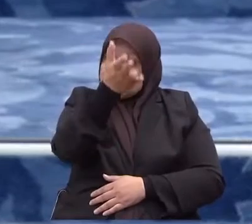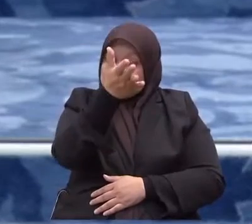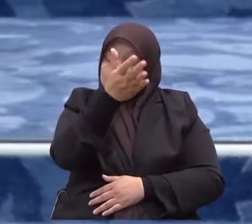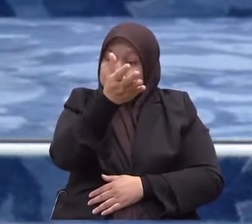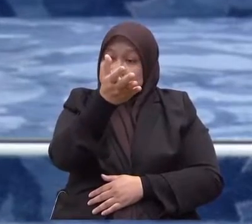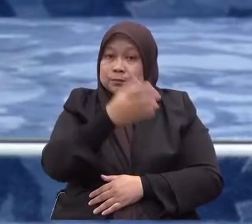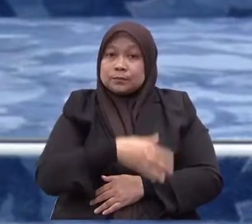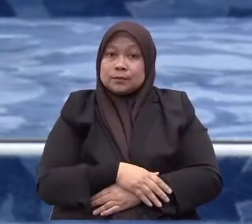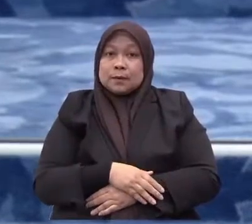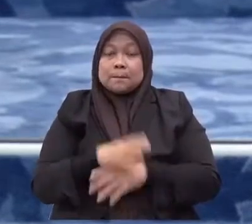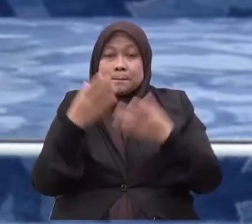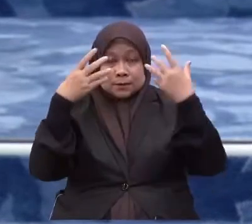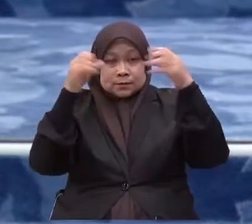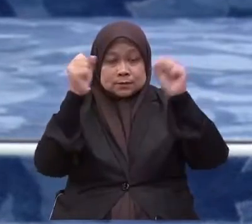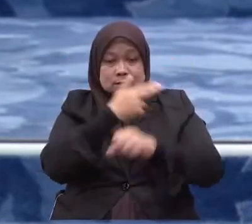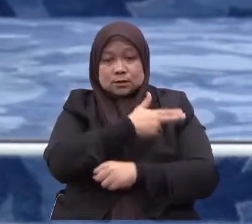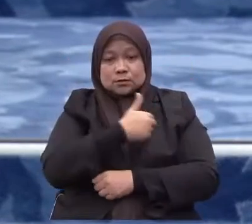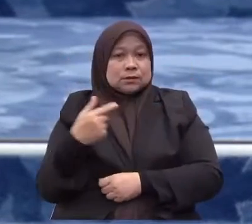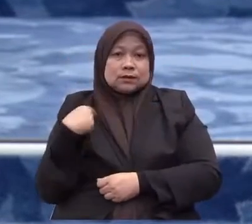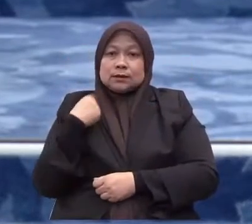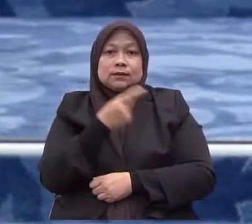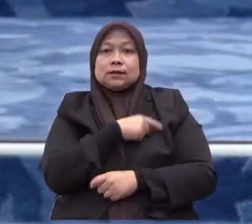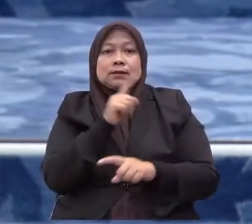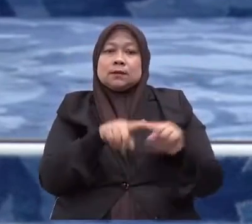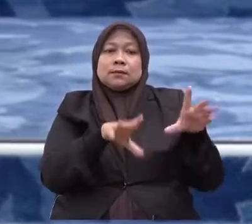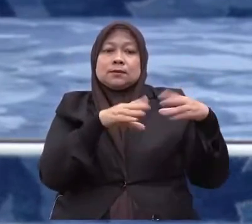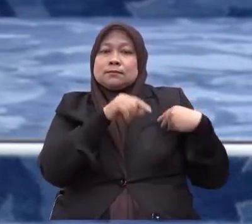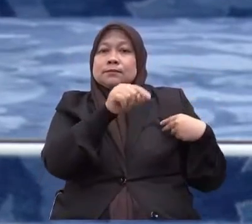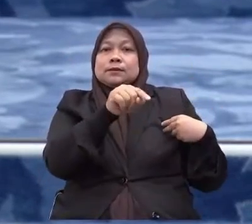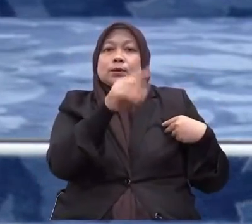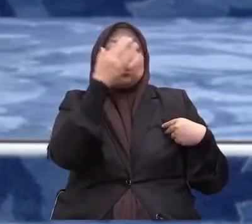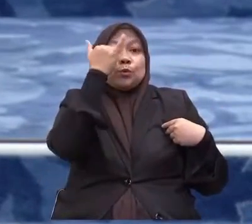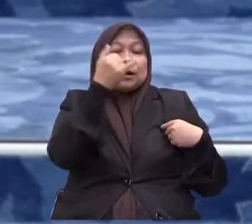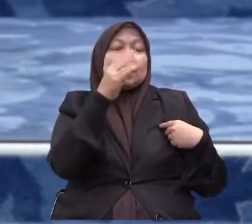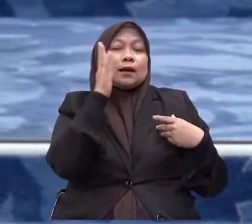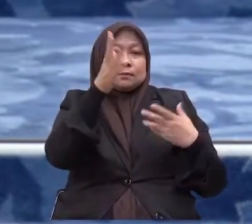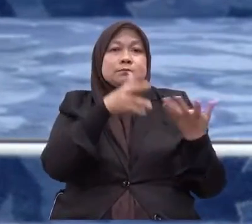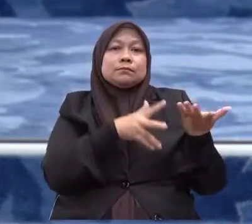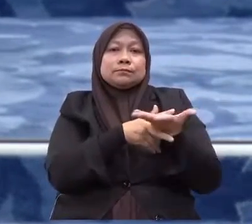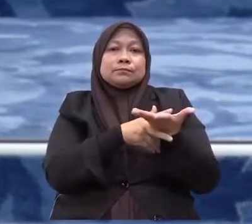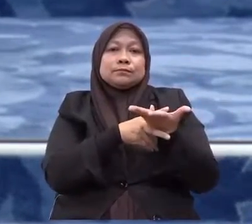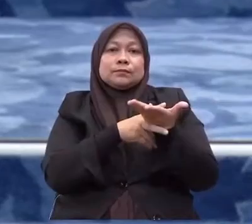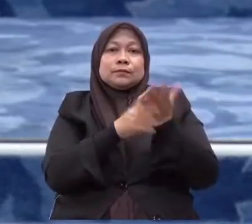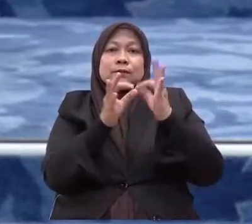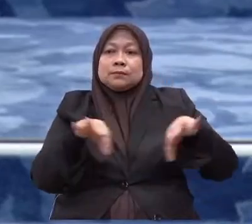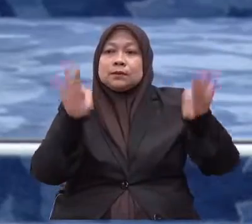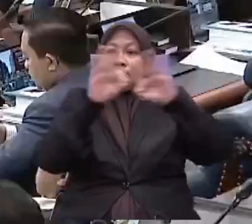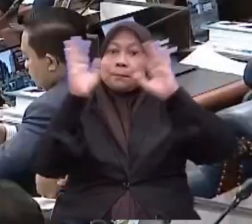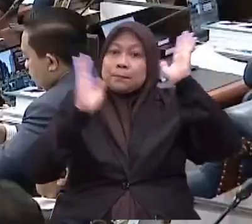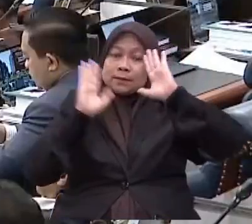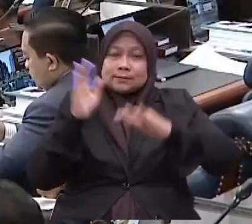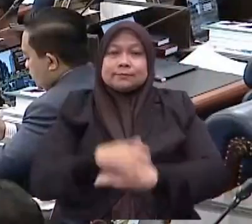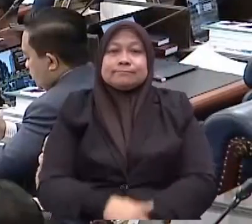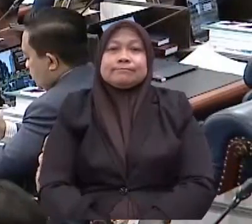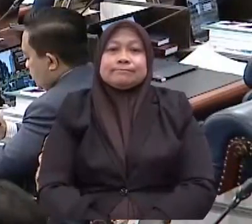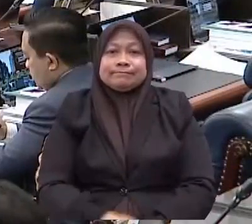kepada Presiden Jokowi bahwa kita tidak boleh diterimanya ini karena Ia menjelaskan kepentingan manusia